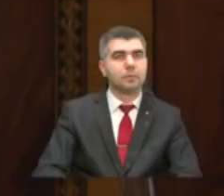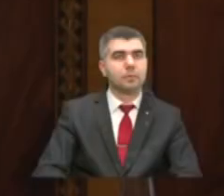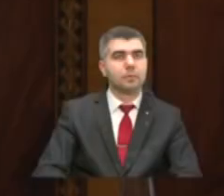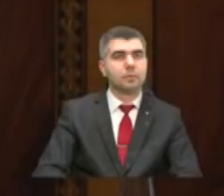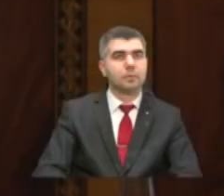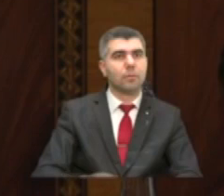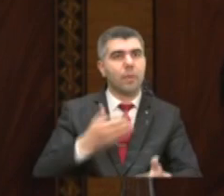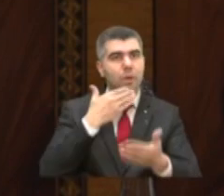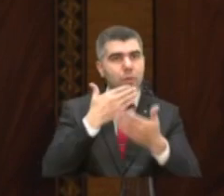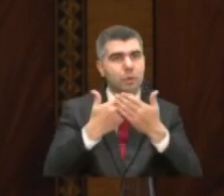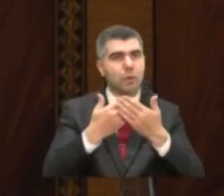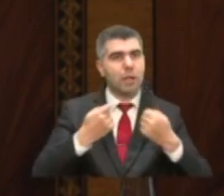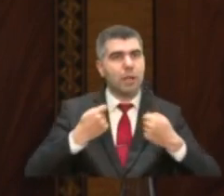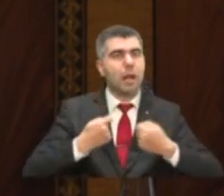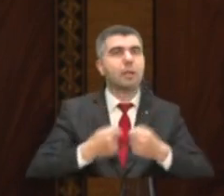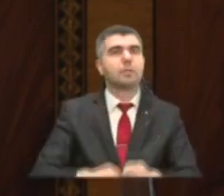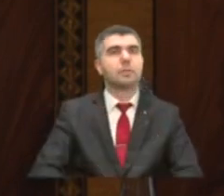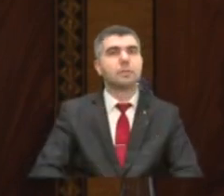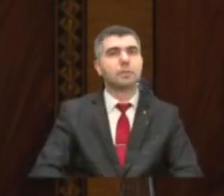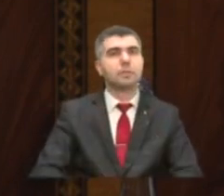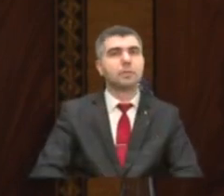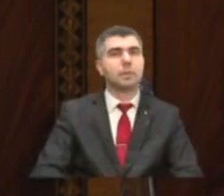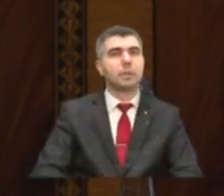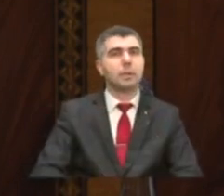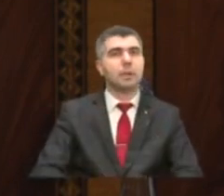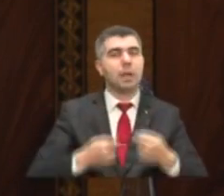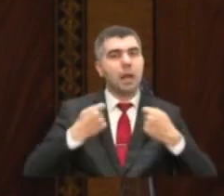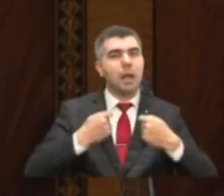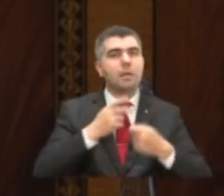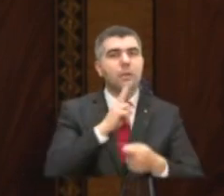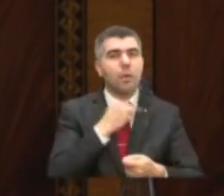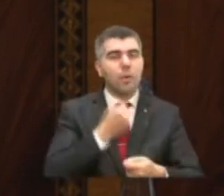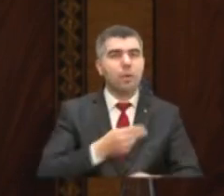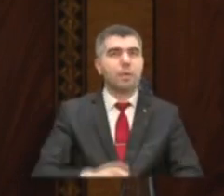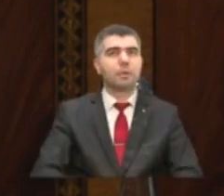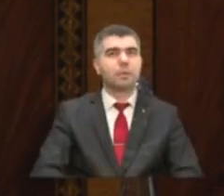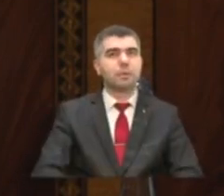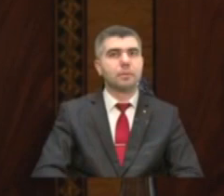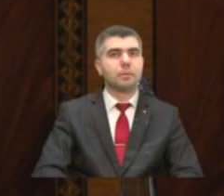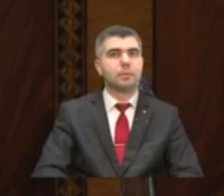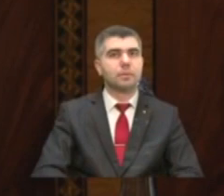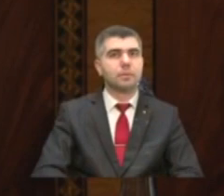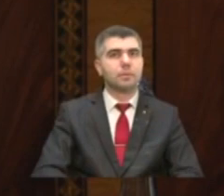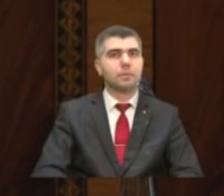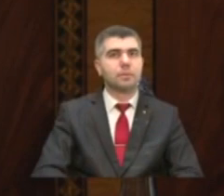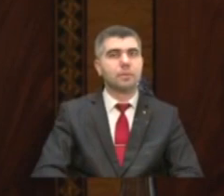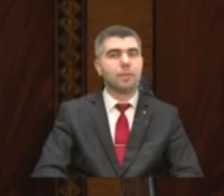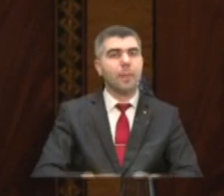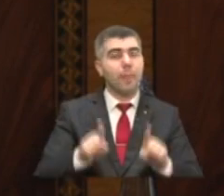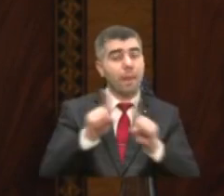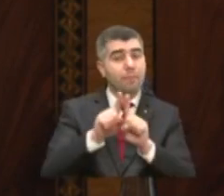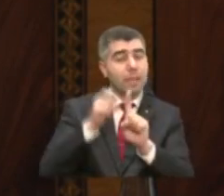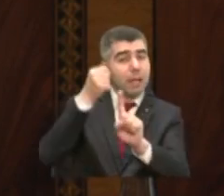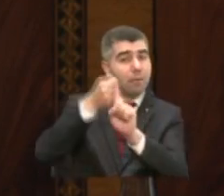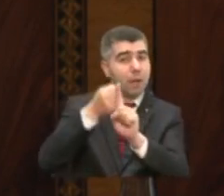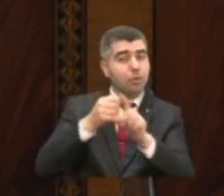شكرا سيد رئيس. سيد رئيس الحكومة المحترم، موضوع الأوراش الاجتماعية